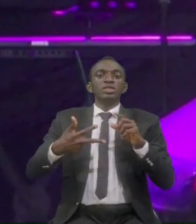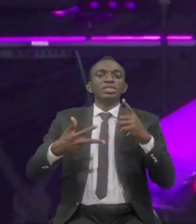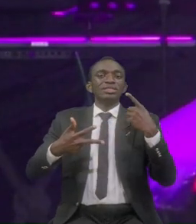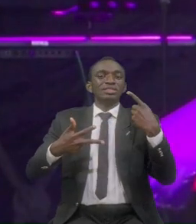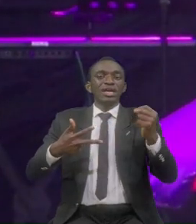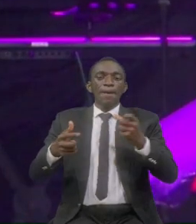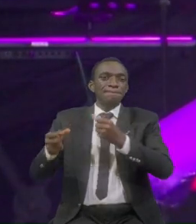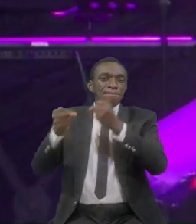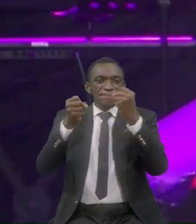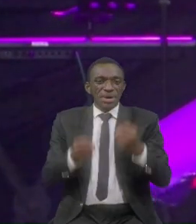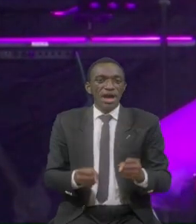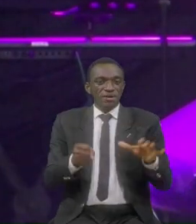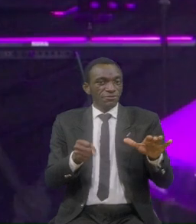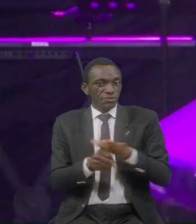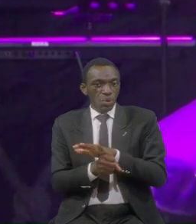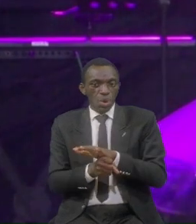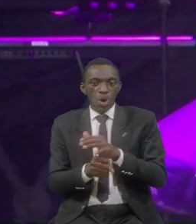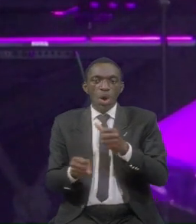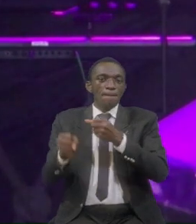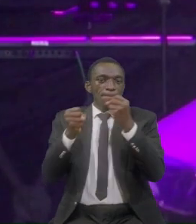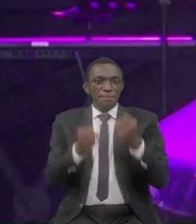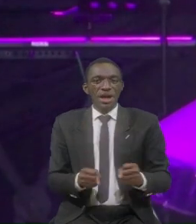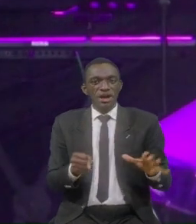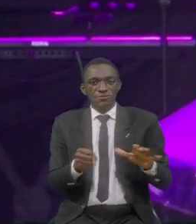powerful deliverance in the